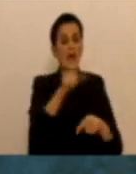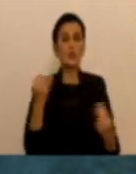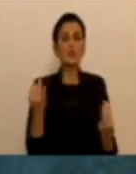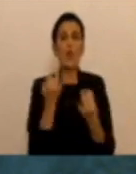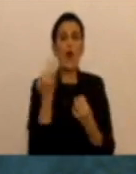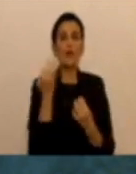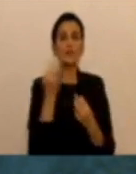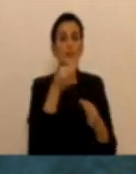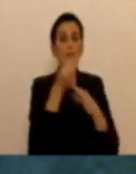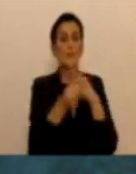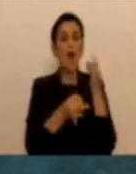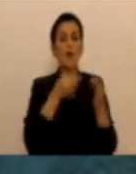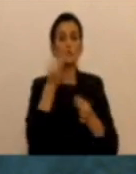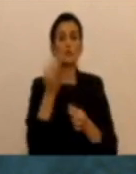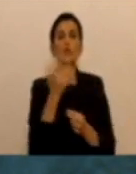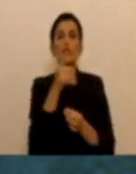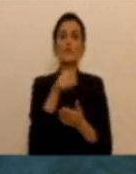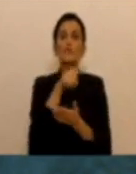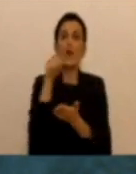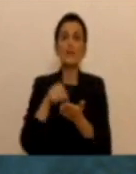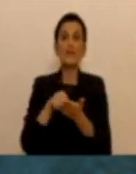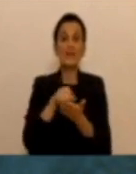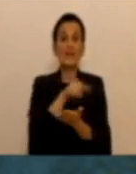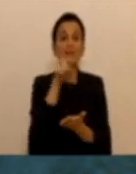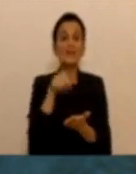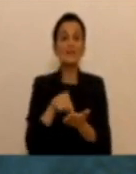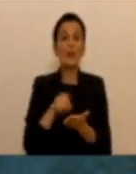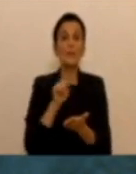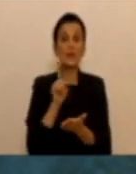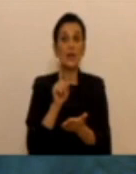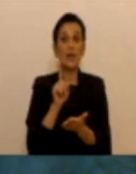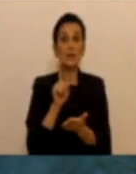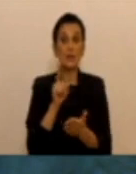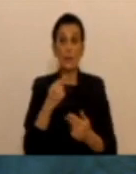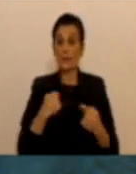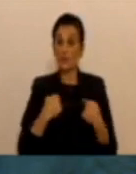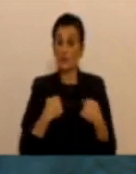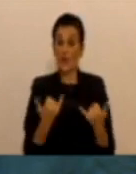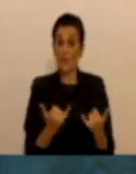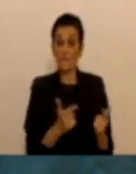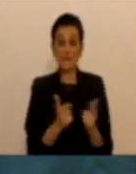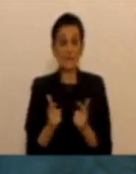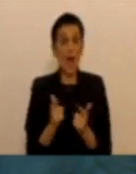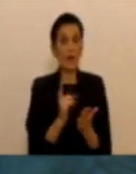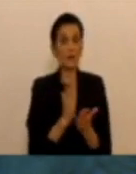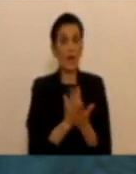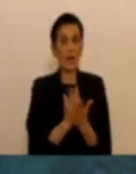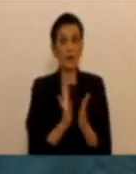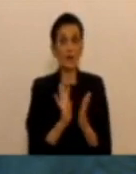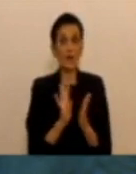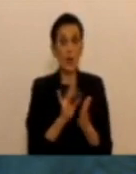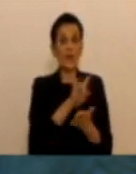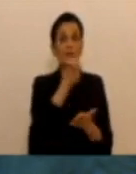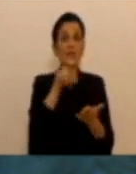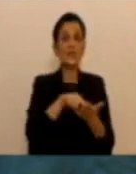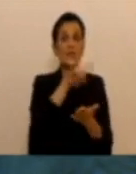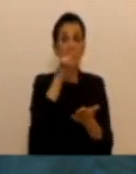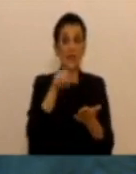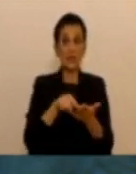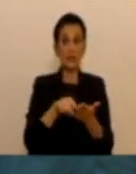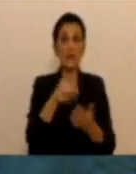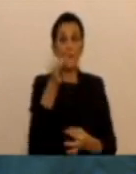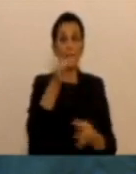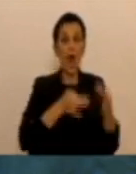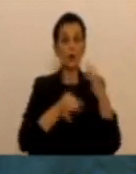პასუხები იმ კითხვებზე, რასაც თქვენ დასვათ, მათ შორის კითხვები, რასაც დასვათ. თუ ჩვენ არ ვართ დღეს მზად, რომ დავსვათ კითხვები და მოვისმინოთ